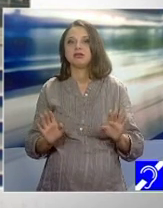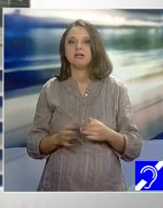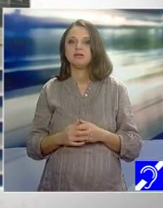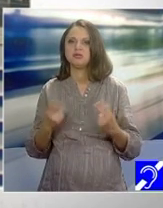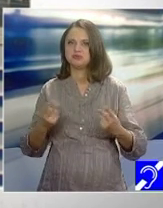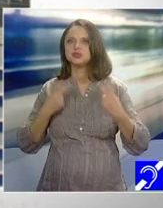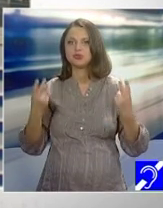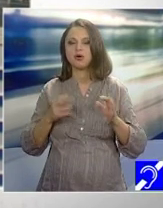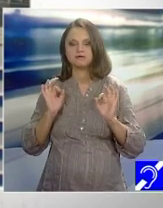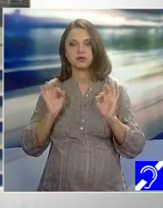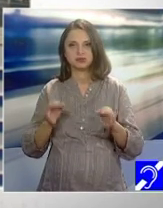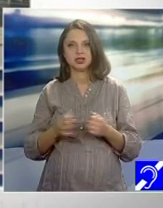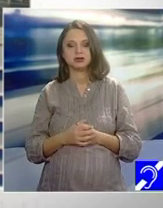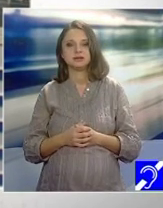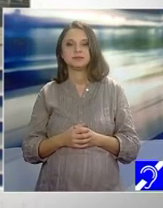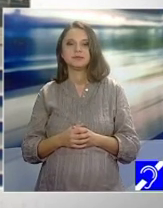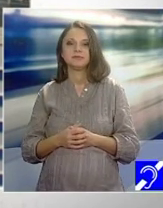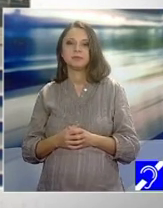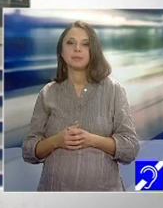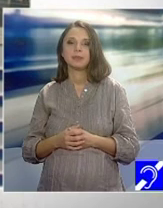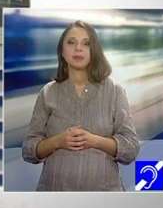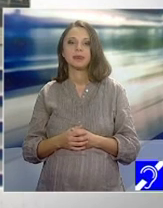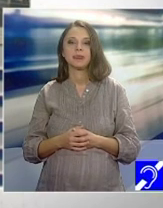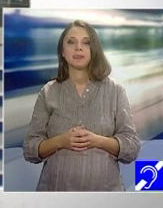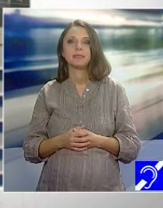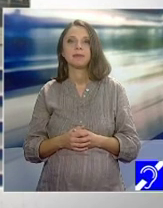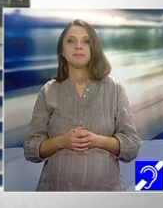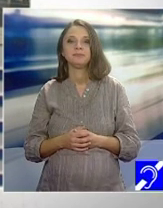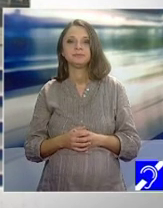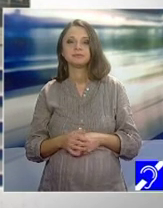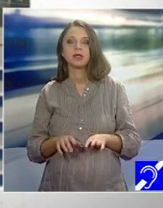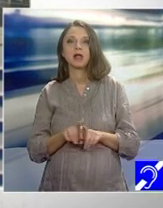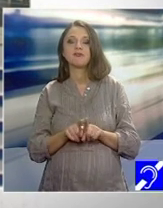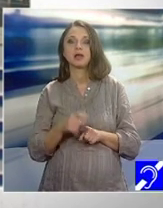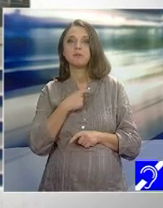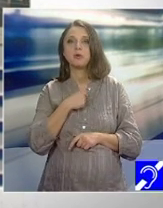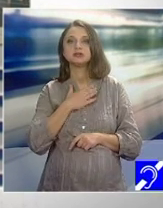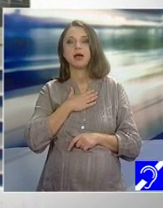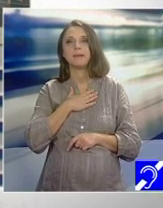facil de folosit. Și iarăși poți avea